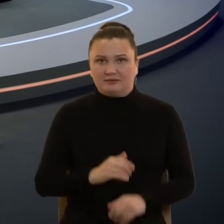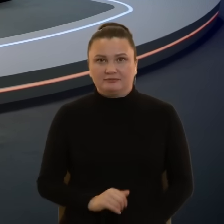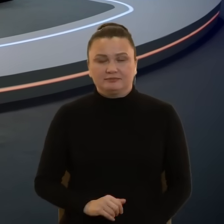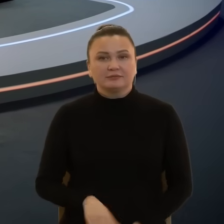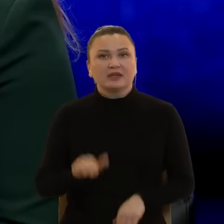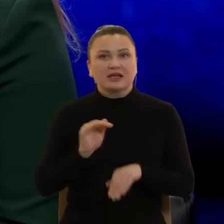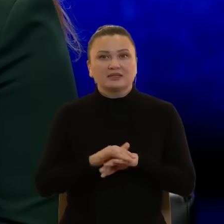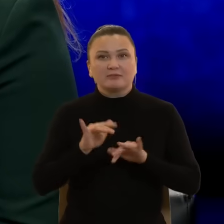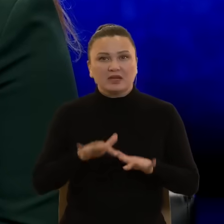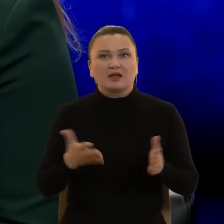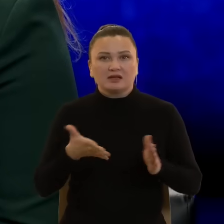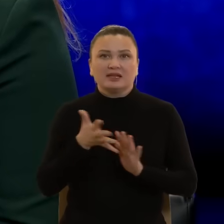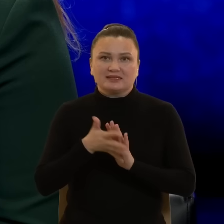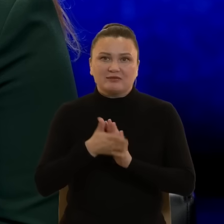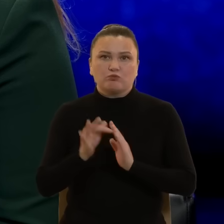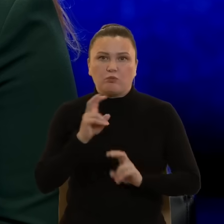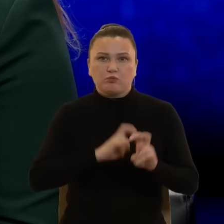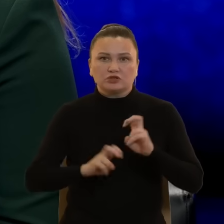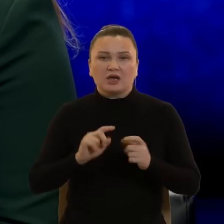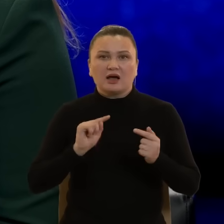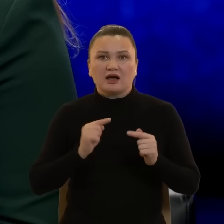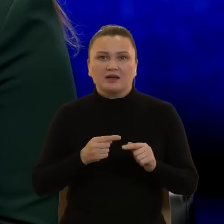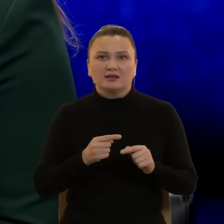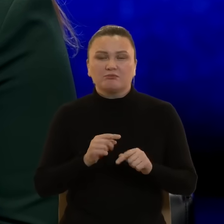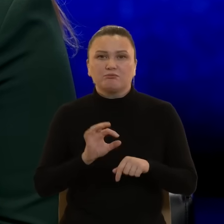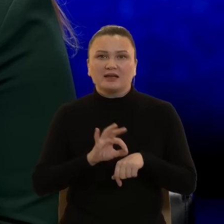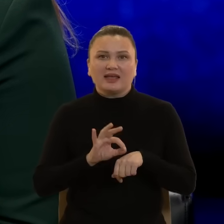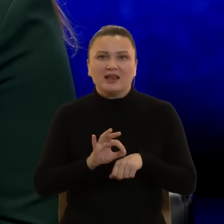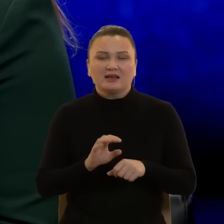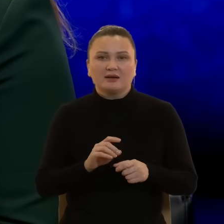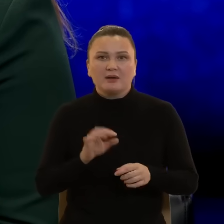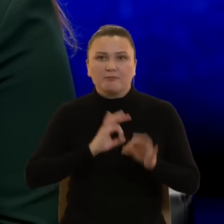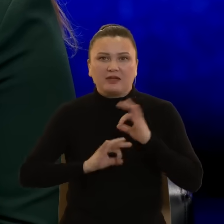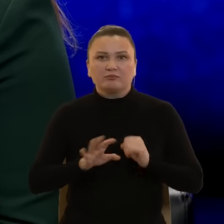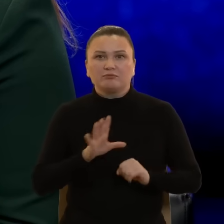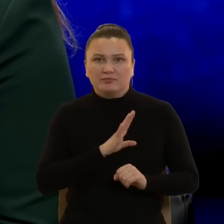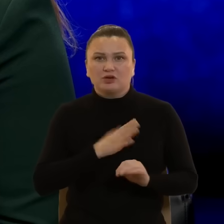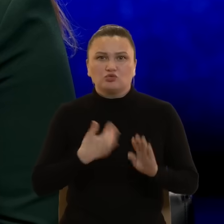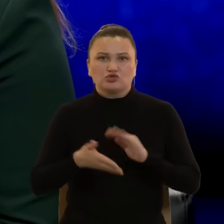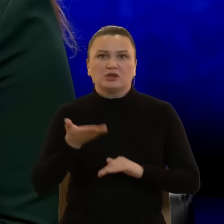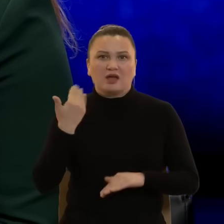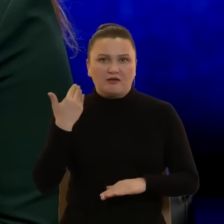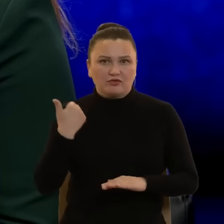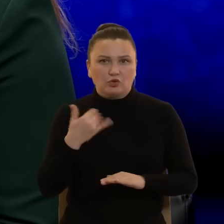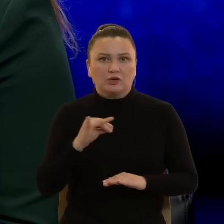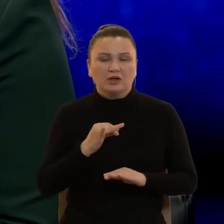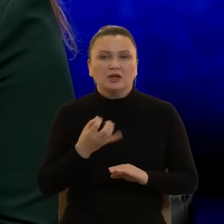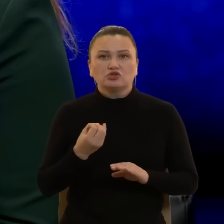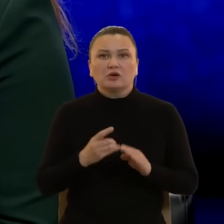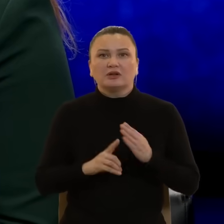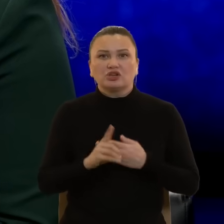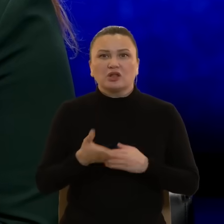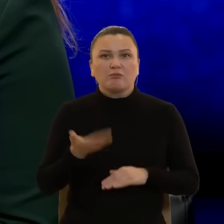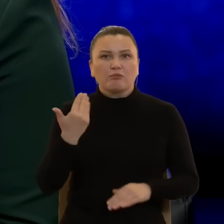самом деле, какие-то исследования по поиску антибактериальных препаратов проводились достаточно давно, и это еще